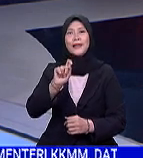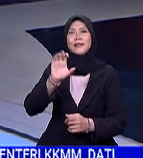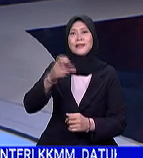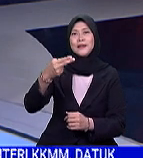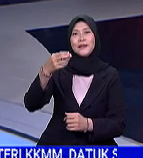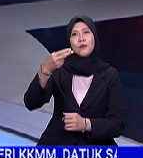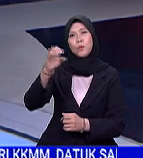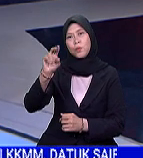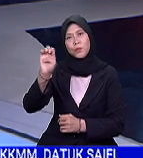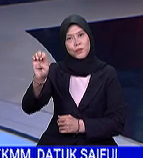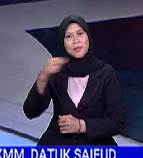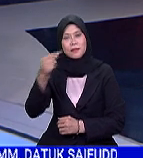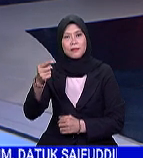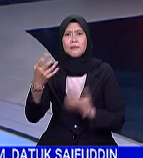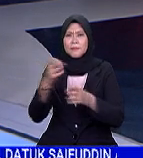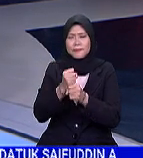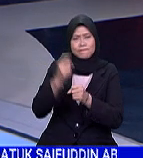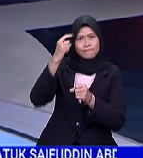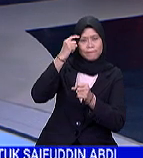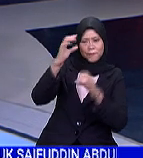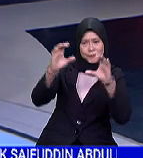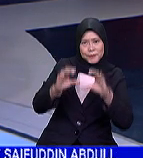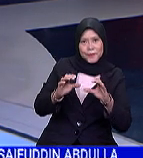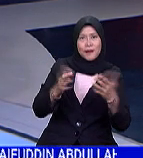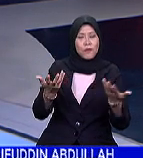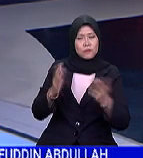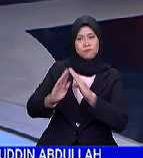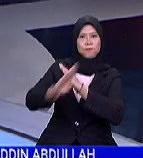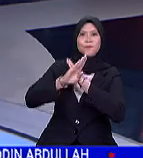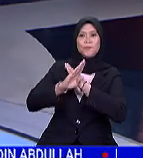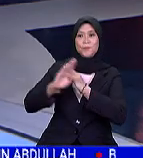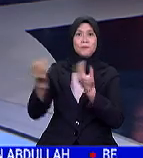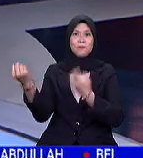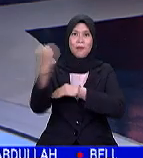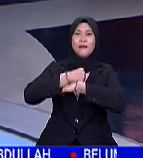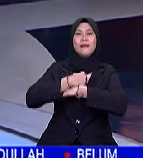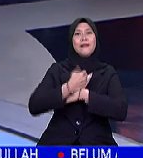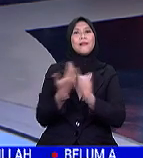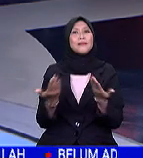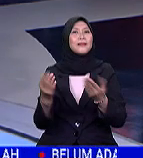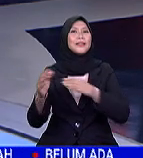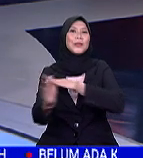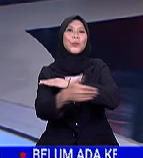akui sudah memiliki formula tersendiri bagi menyekat serangan tuan rumah di Stadium Zabil Dubai.